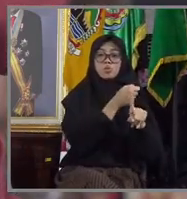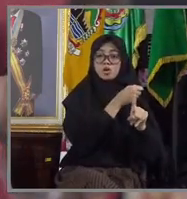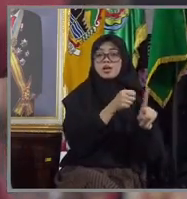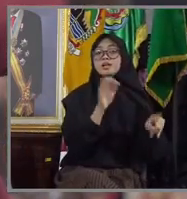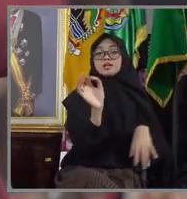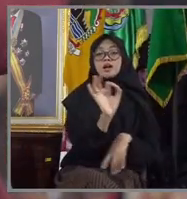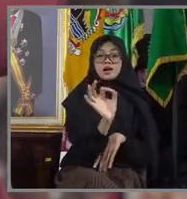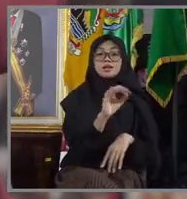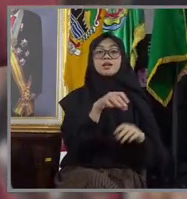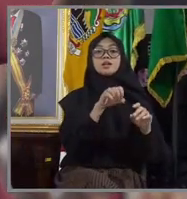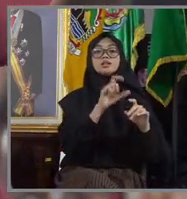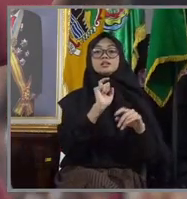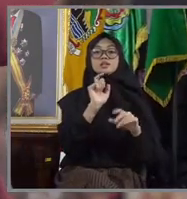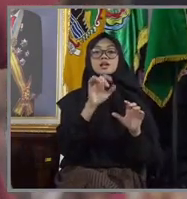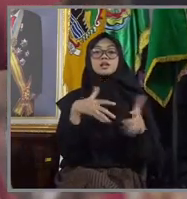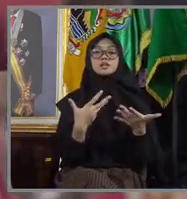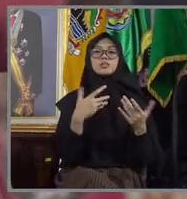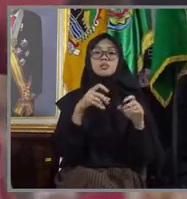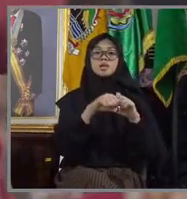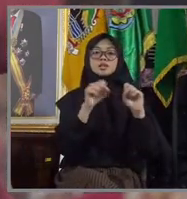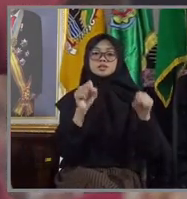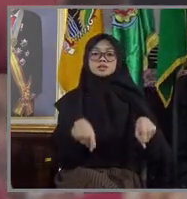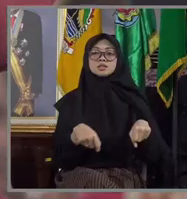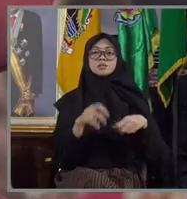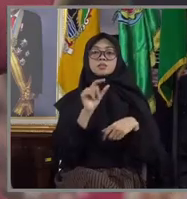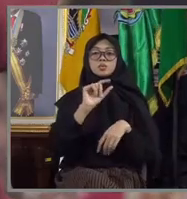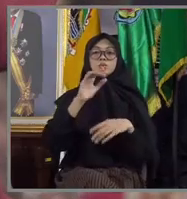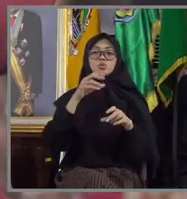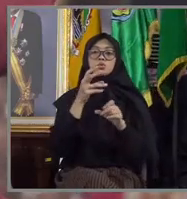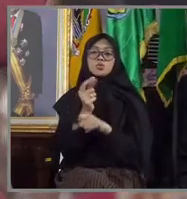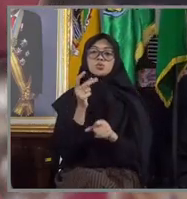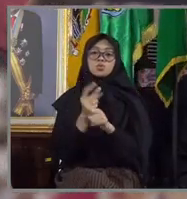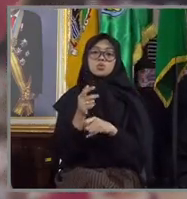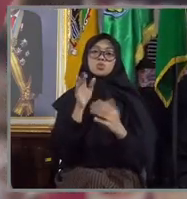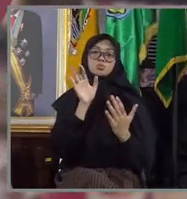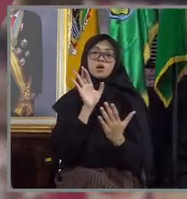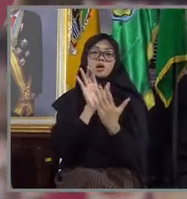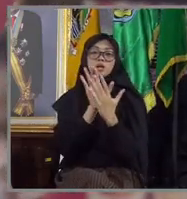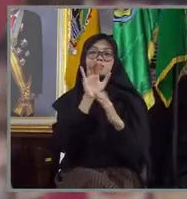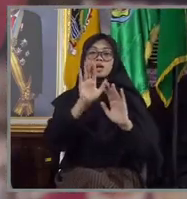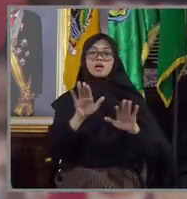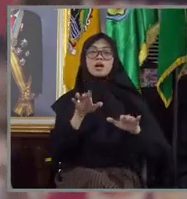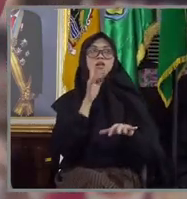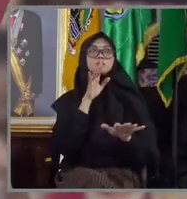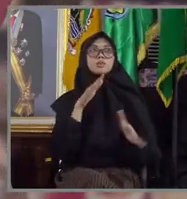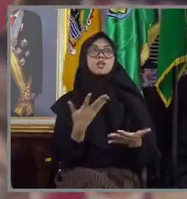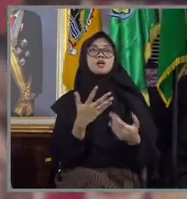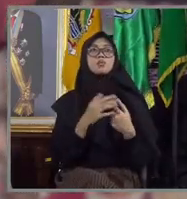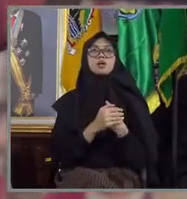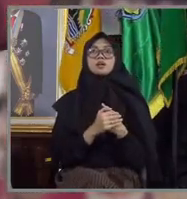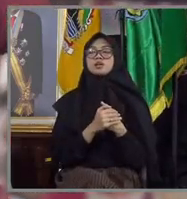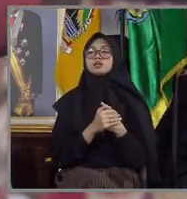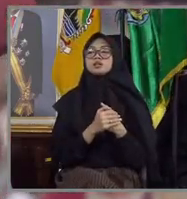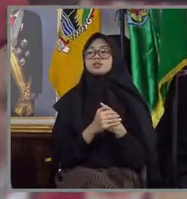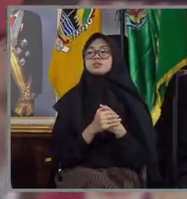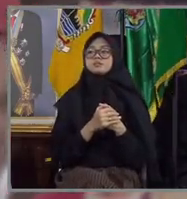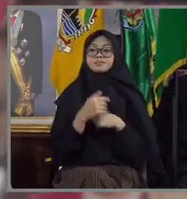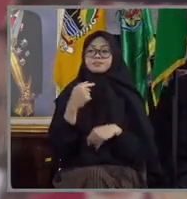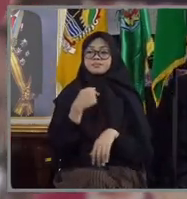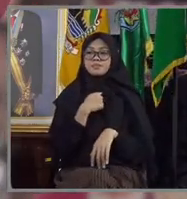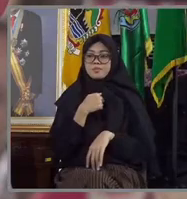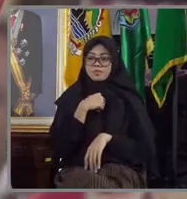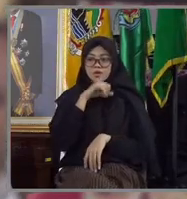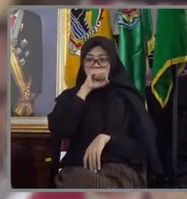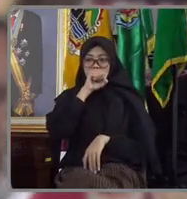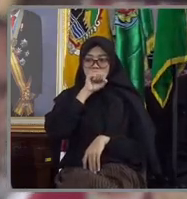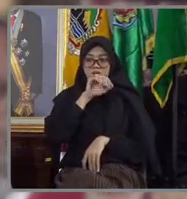sistem tenaga kerja Guru Gimana guru itu dalam menghadapi anak tersebut terima kasih kalau mereka nanti